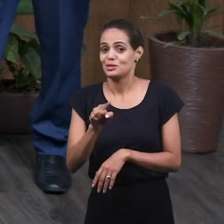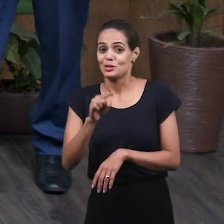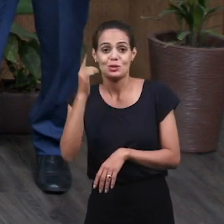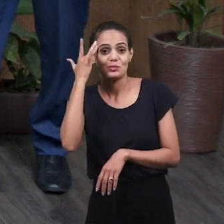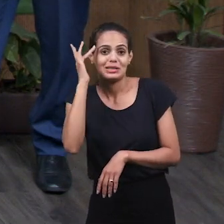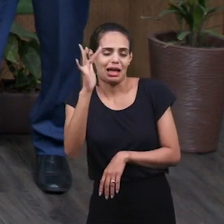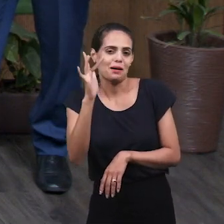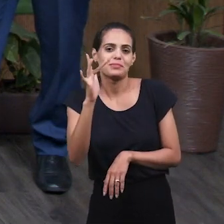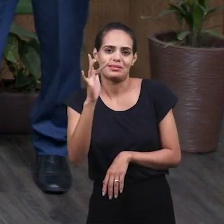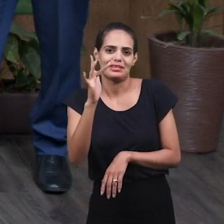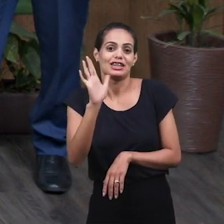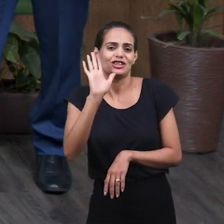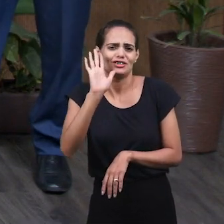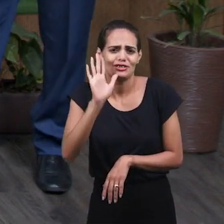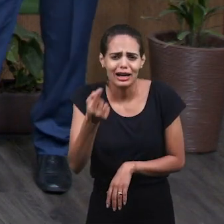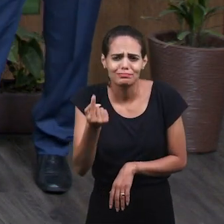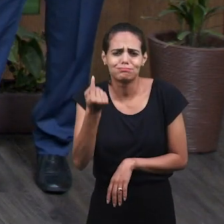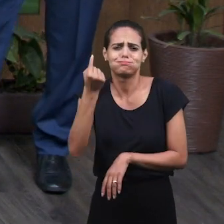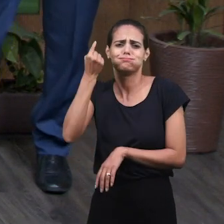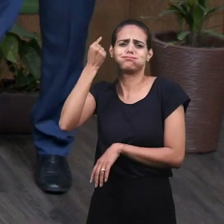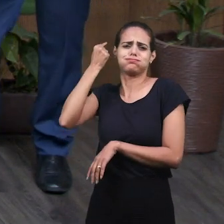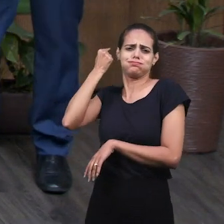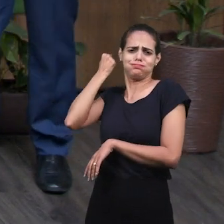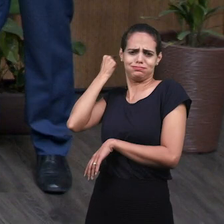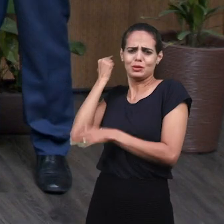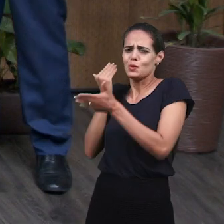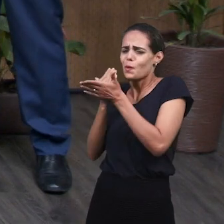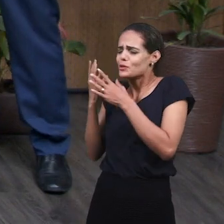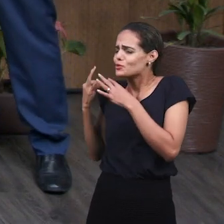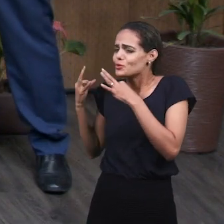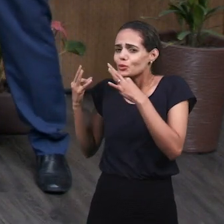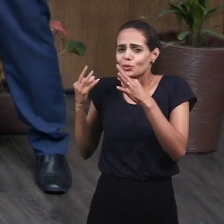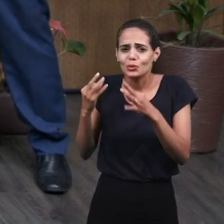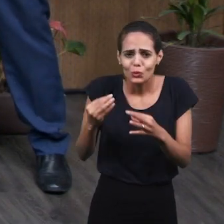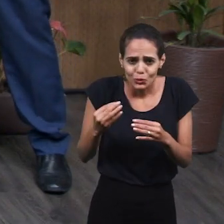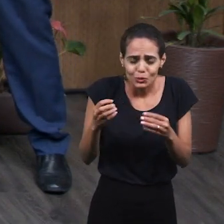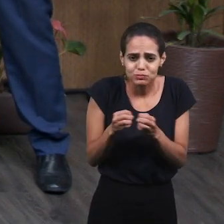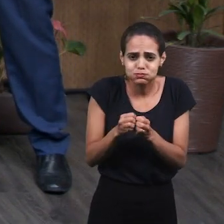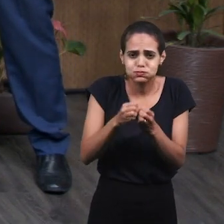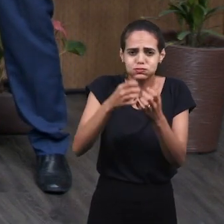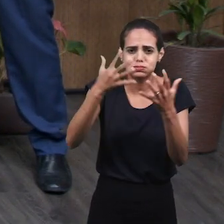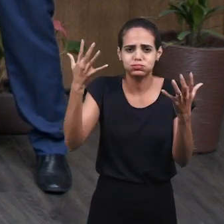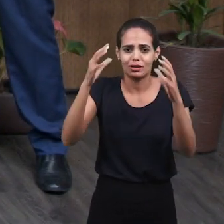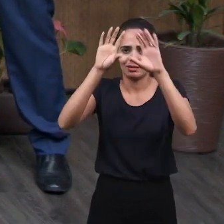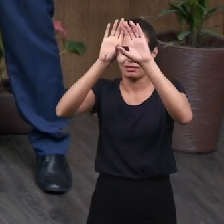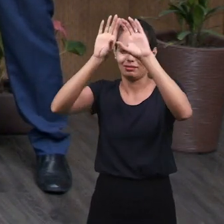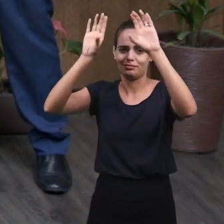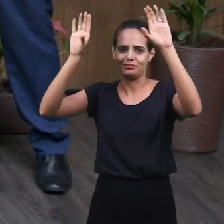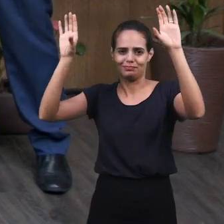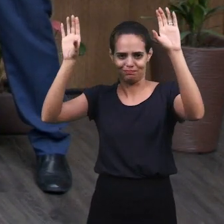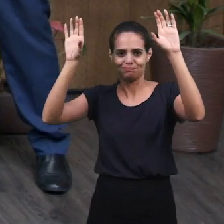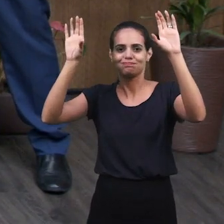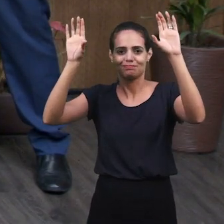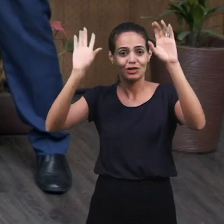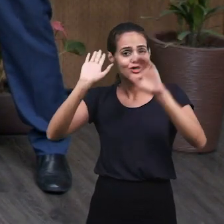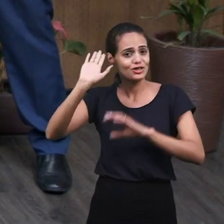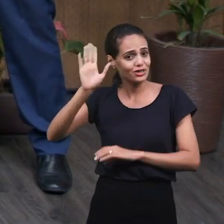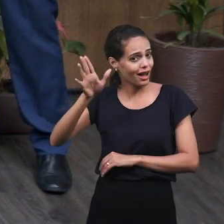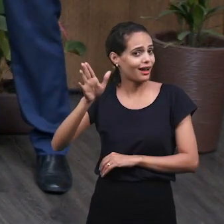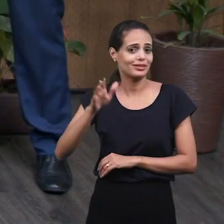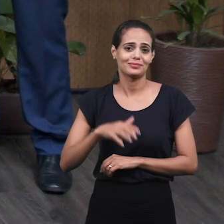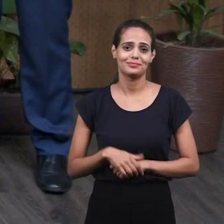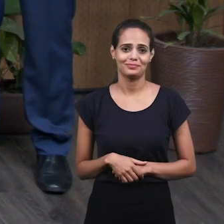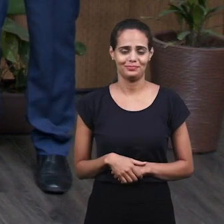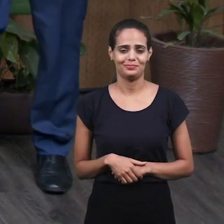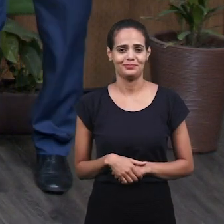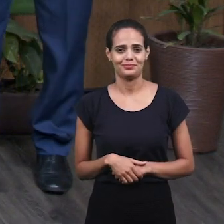Mais nous allons montrer qu'est venu donc l'évangile de Jean, que nous avons lu,